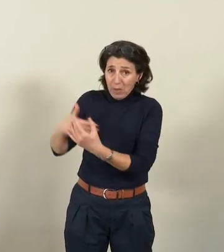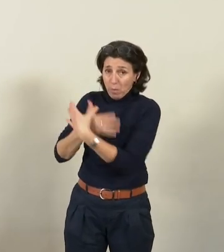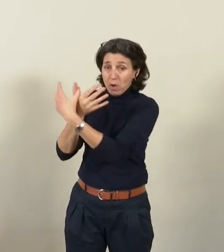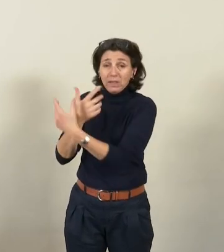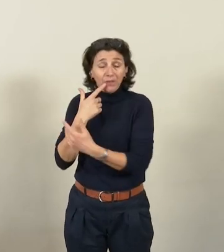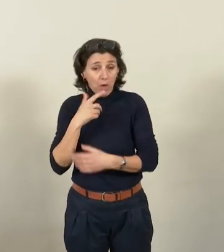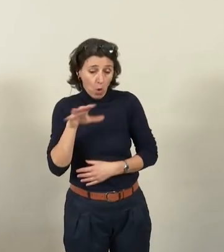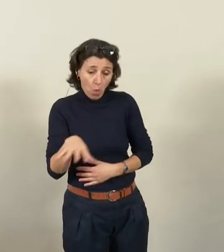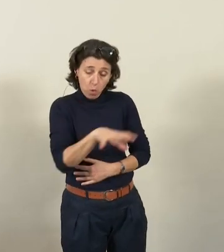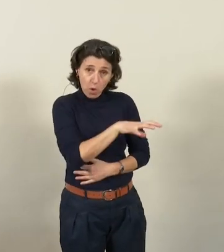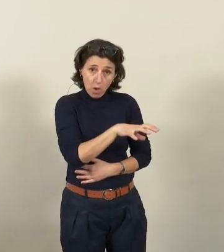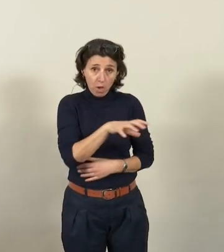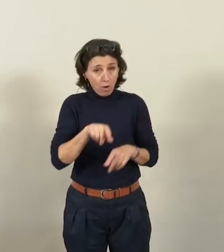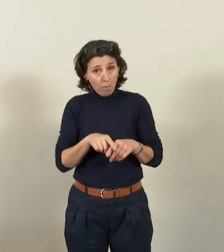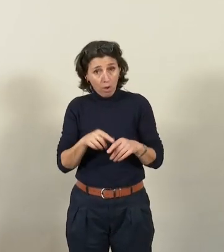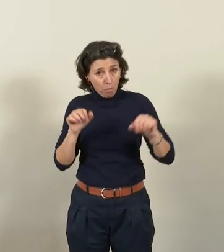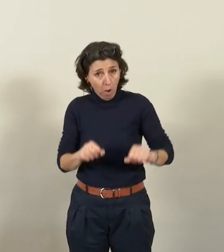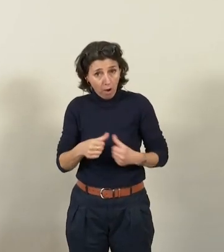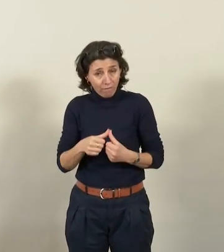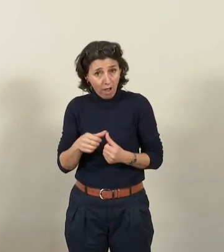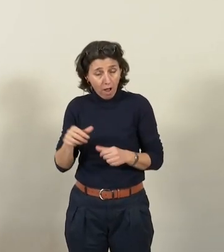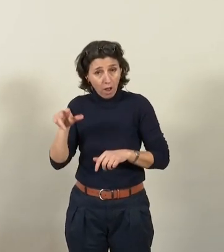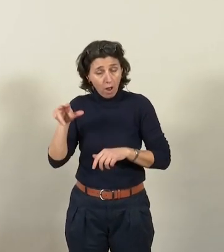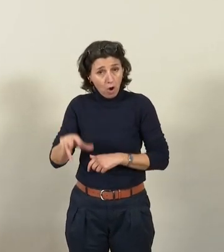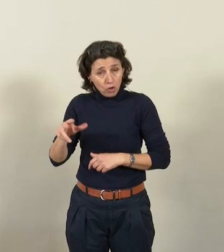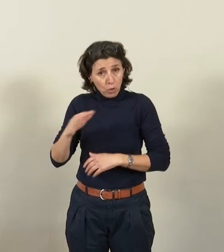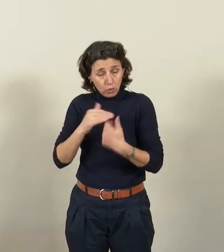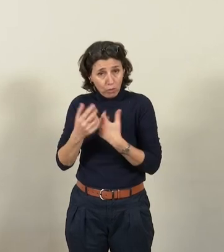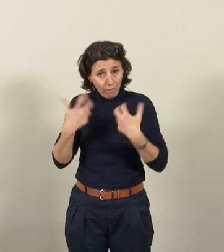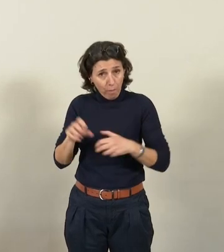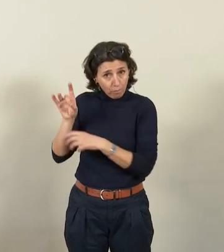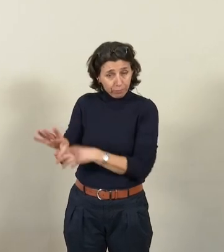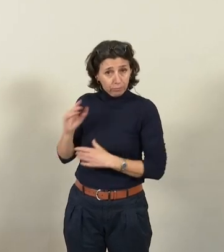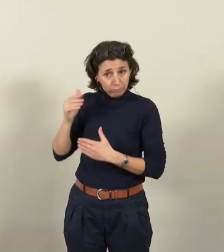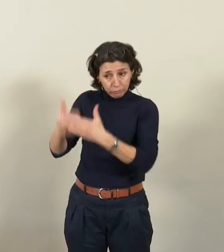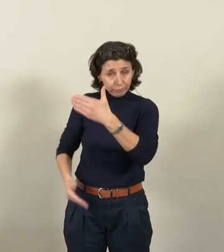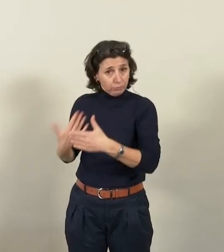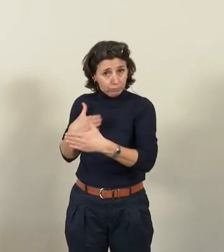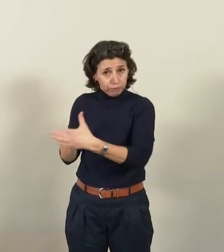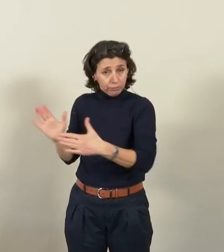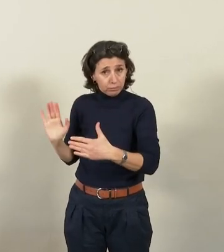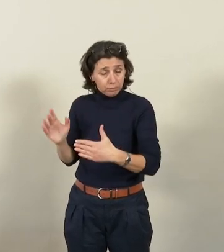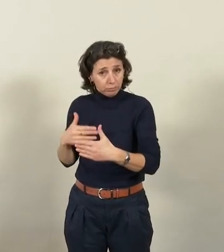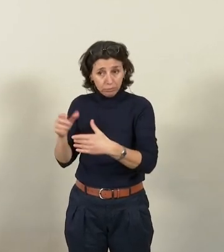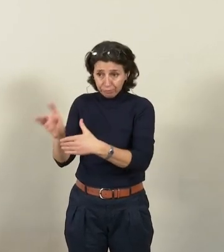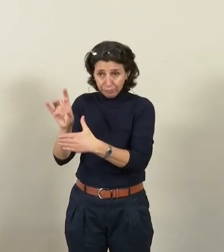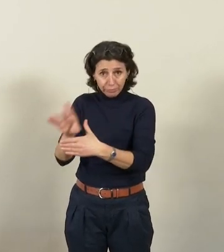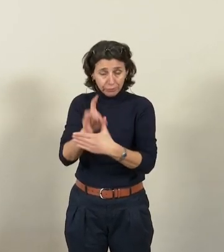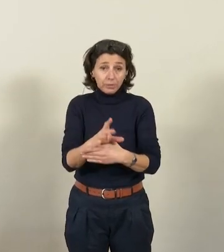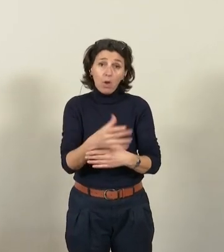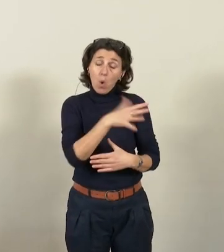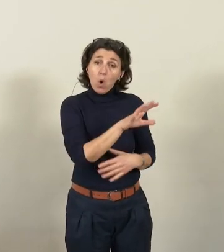qui ne veulent pas de logements sociaux ben elles effectivement bloquent et que pour celles qui ne veulent pas